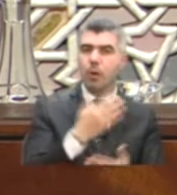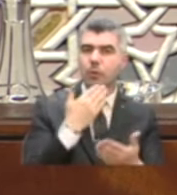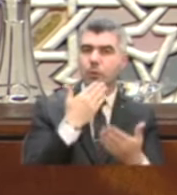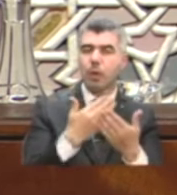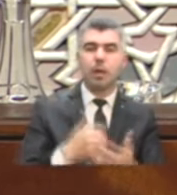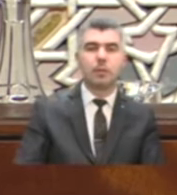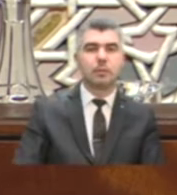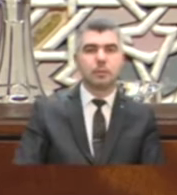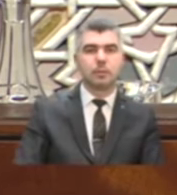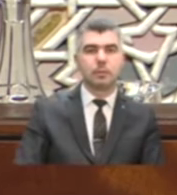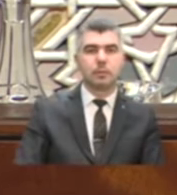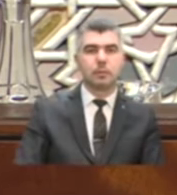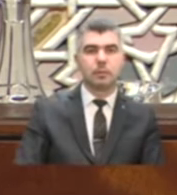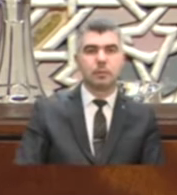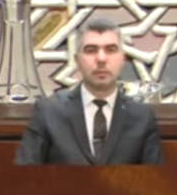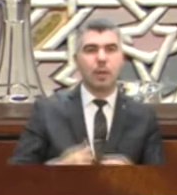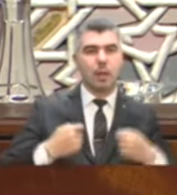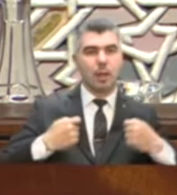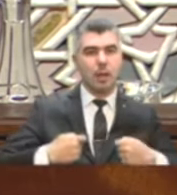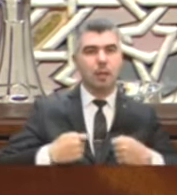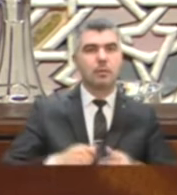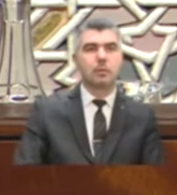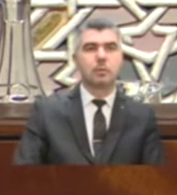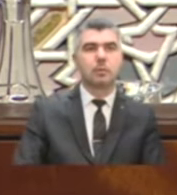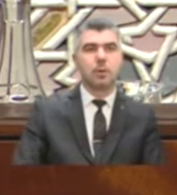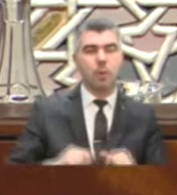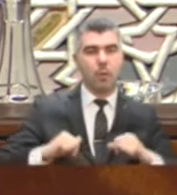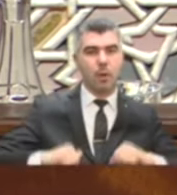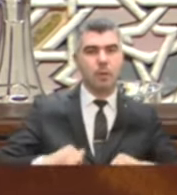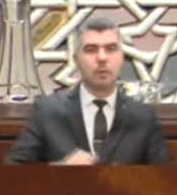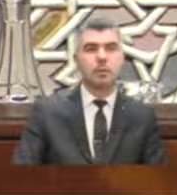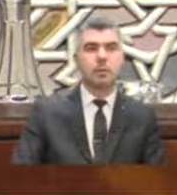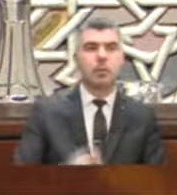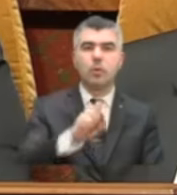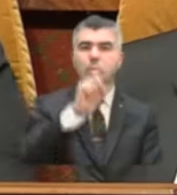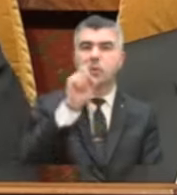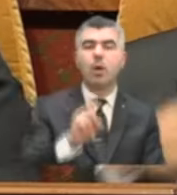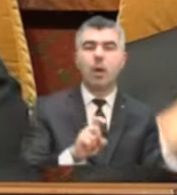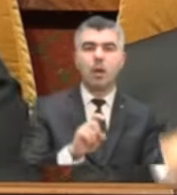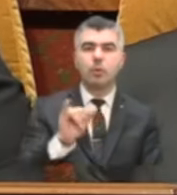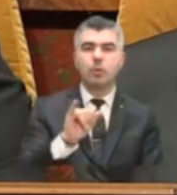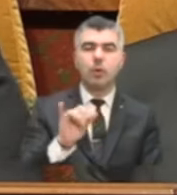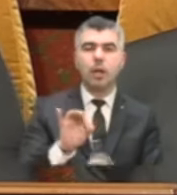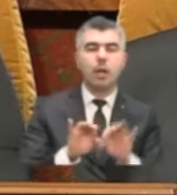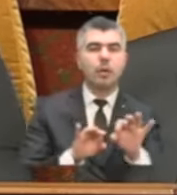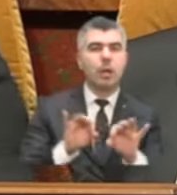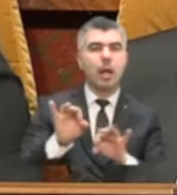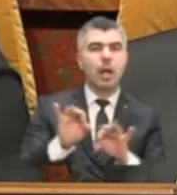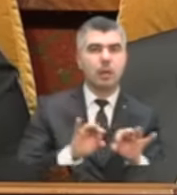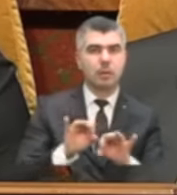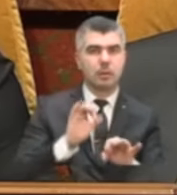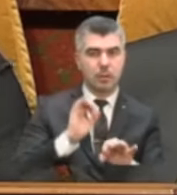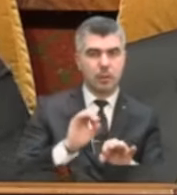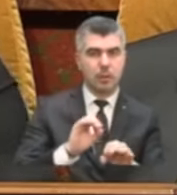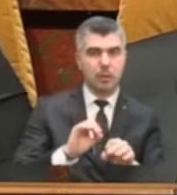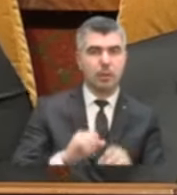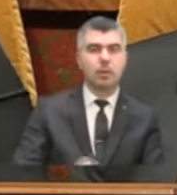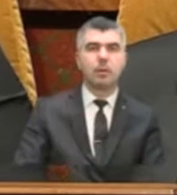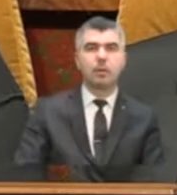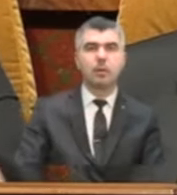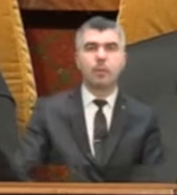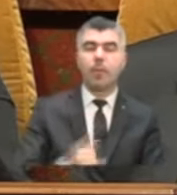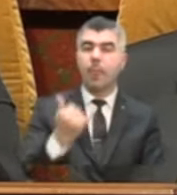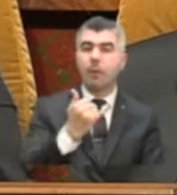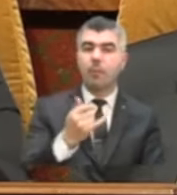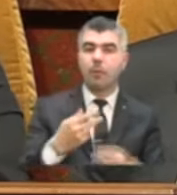مشكورا السيد الرئيس. السيد الوزير، نسائلكم عن الإجراءات التي تتخذونها بخصوص